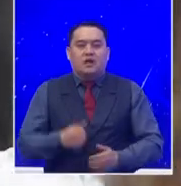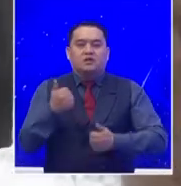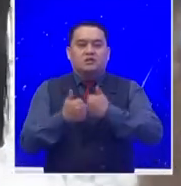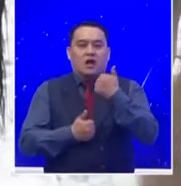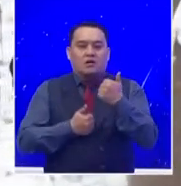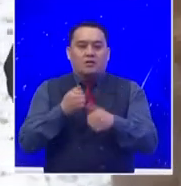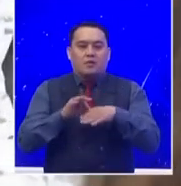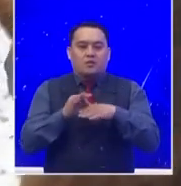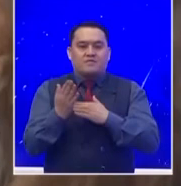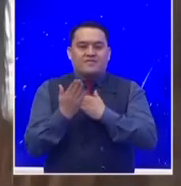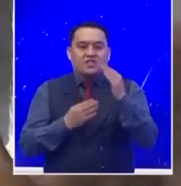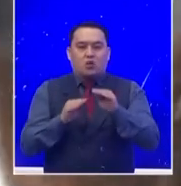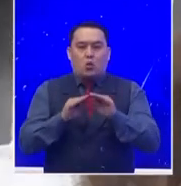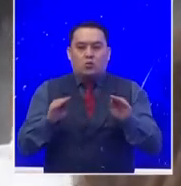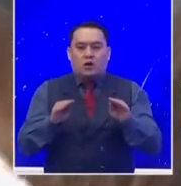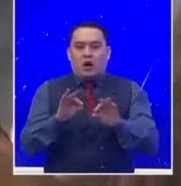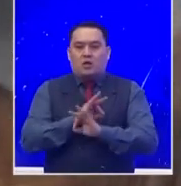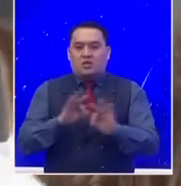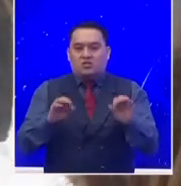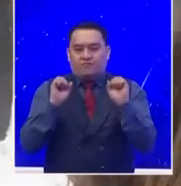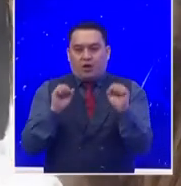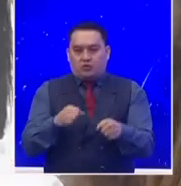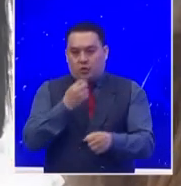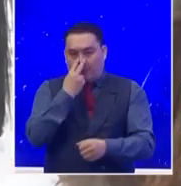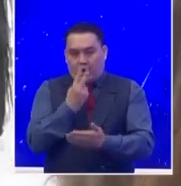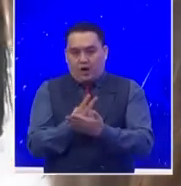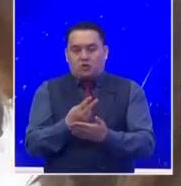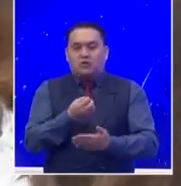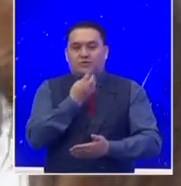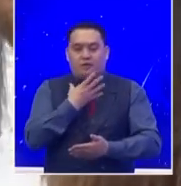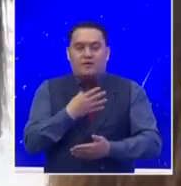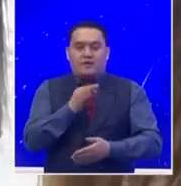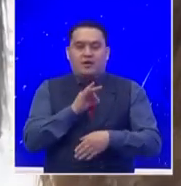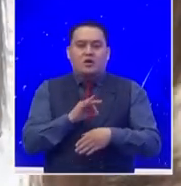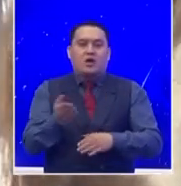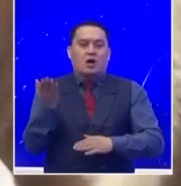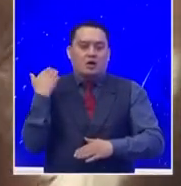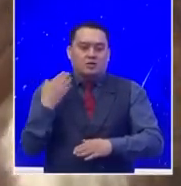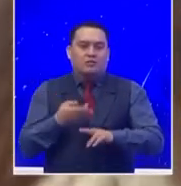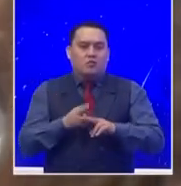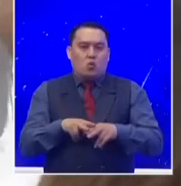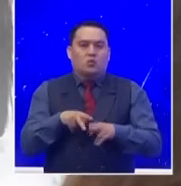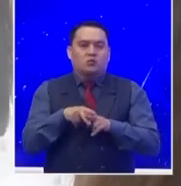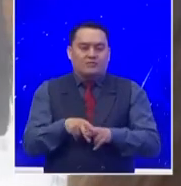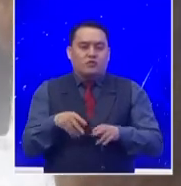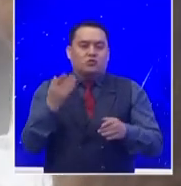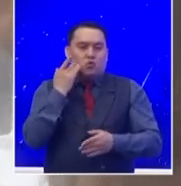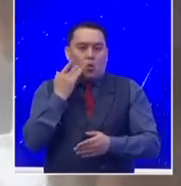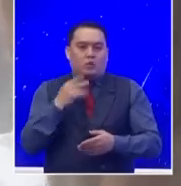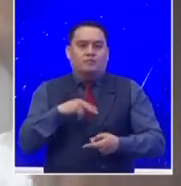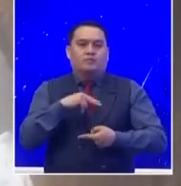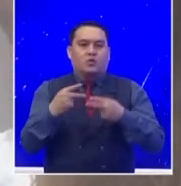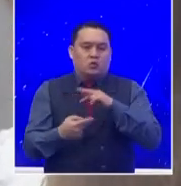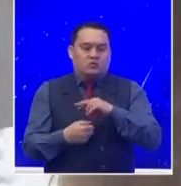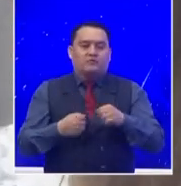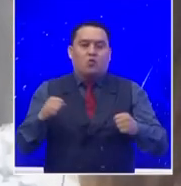Соревнования проходят на высшем уровне. Это отличная возможность хорошо провести время. Еще с юных лет я катаюсь на лошади. Со временем перешел в конный